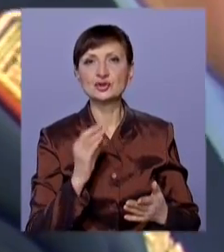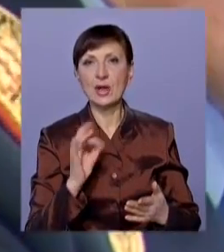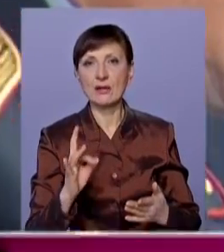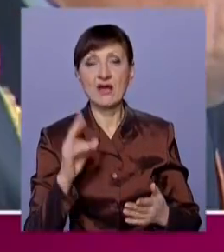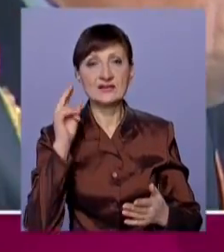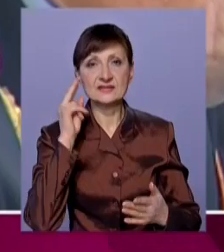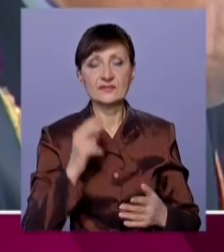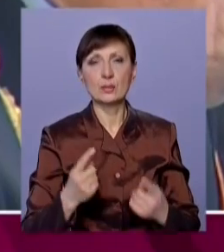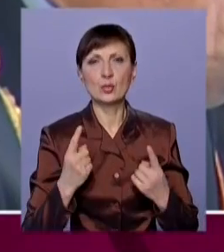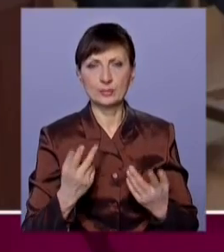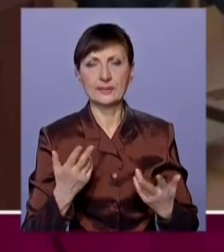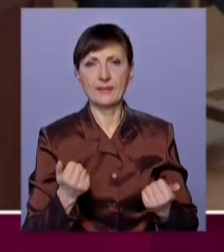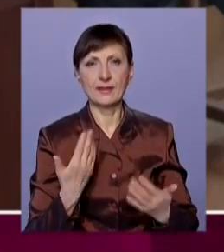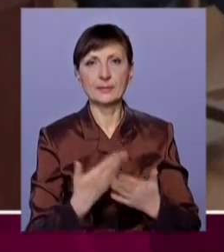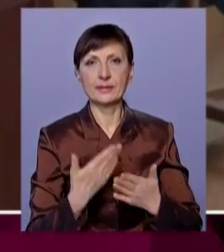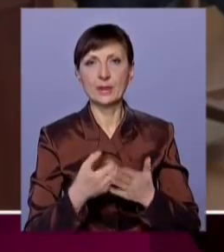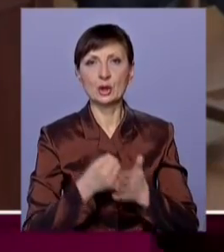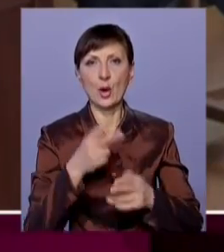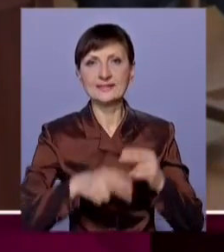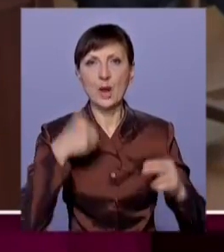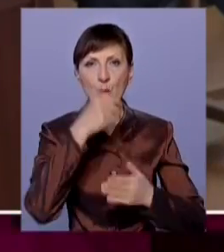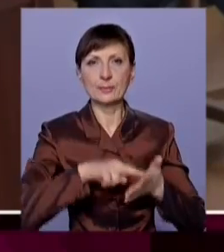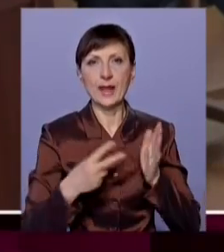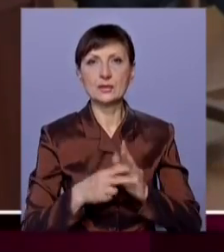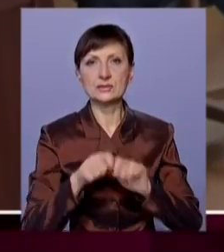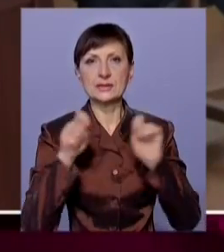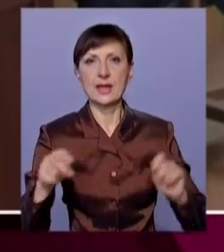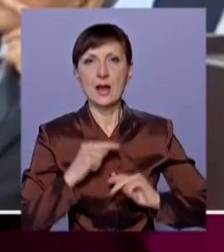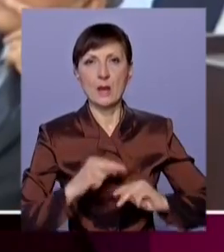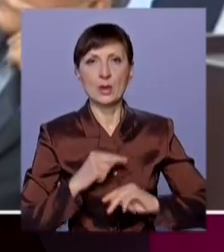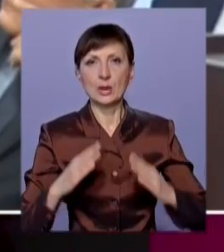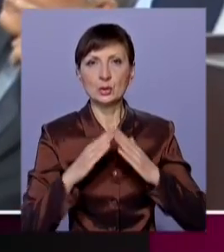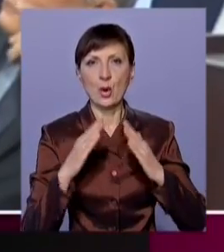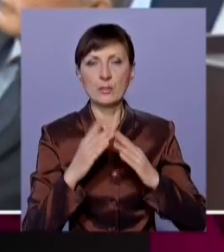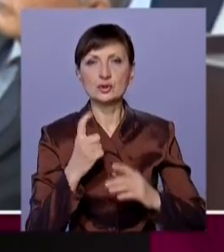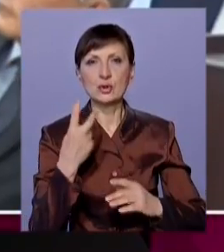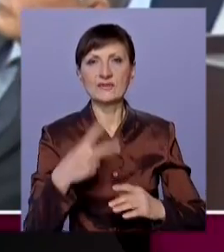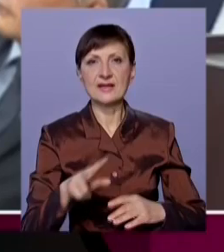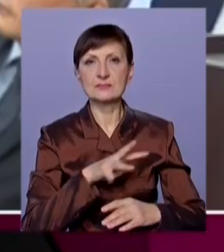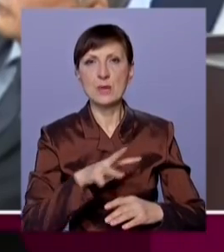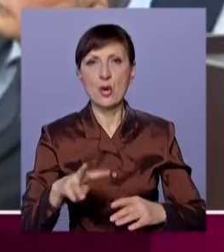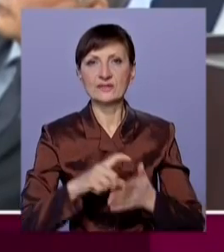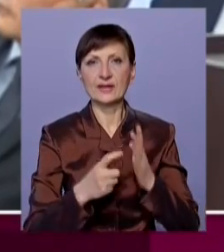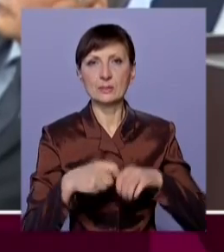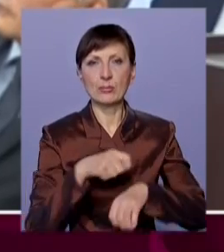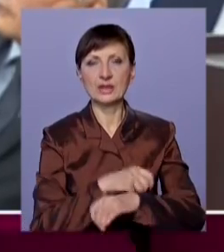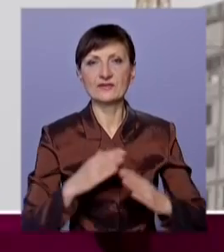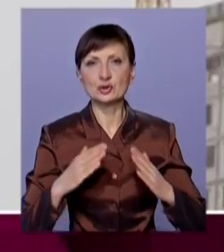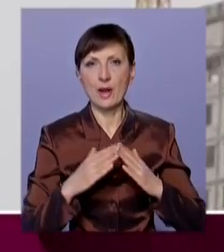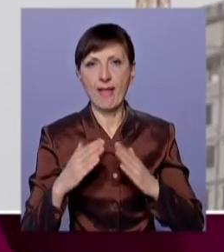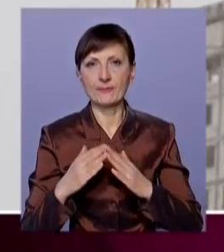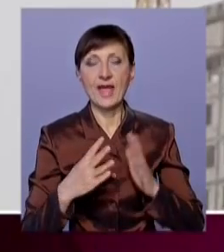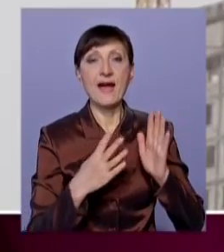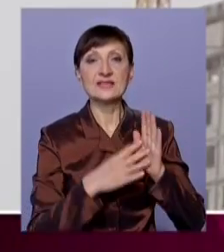цифры внушительные. Вот, например, до конца года планируется сдать в эксплуатацию более 120 миллионов квадратных метров жилья. А за